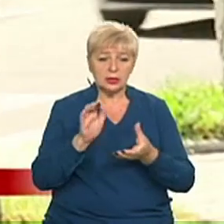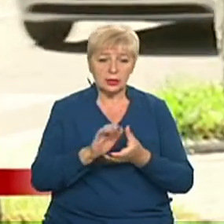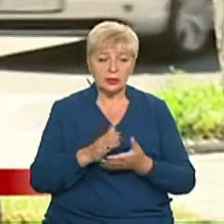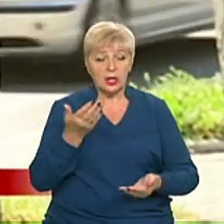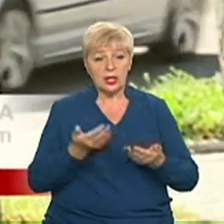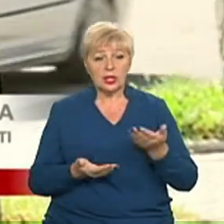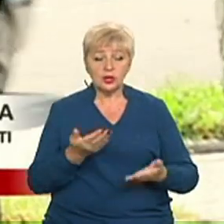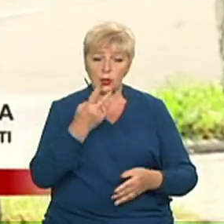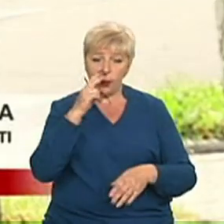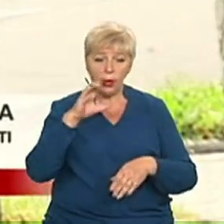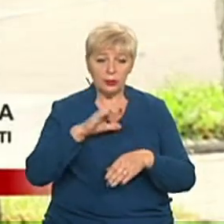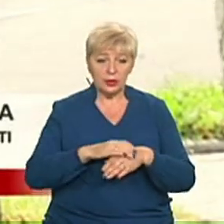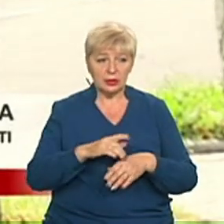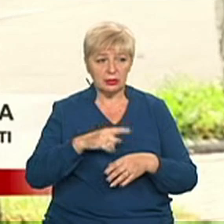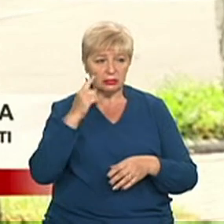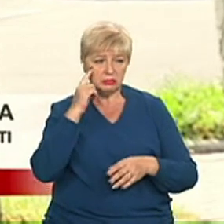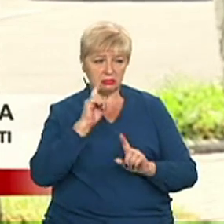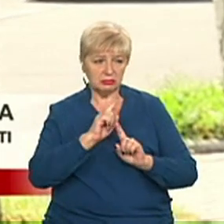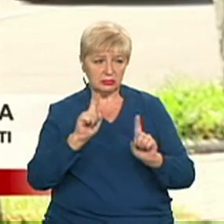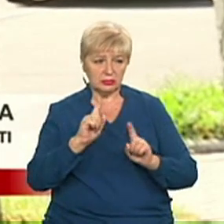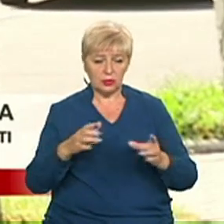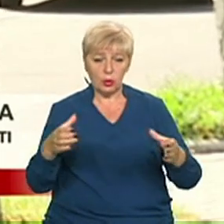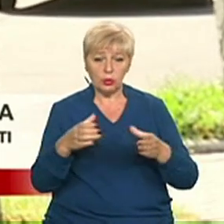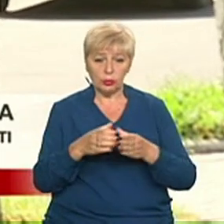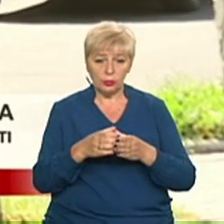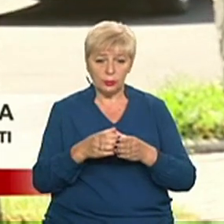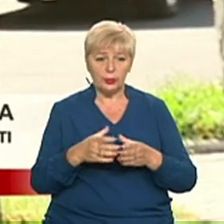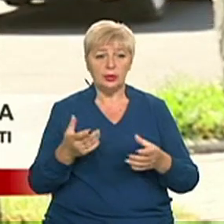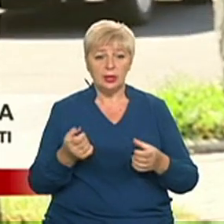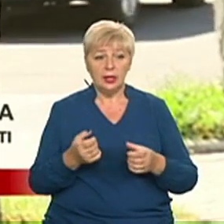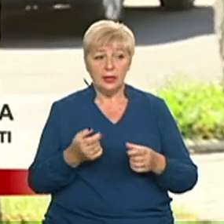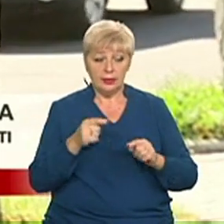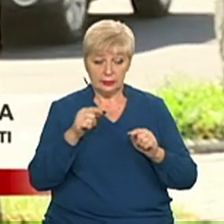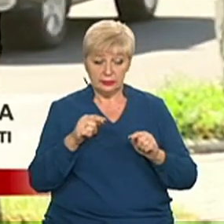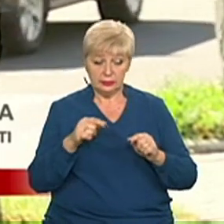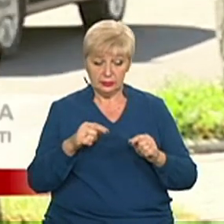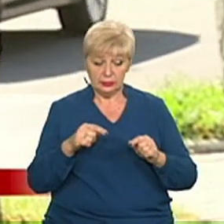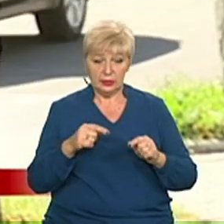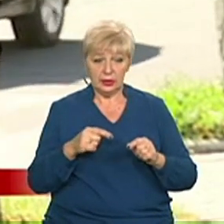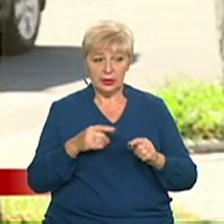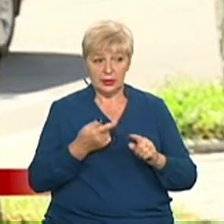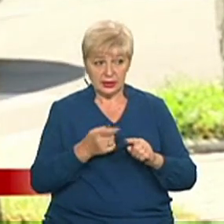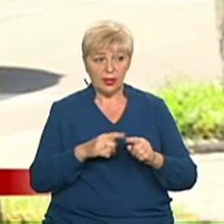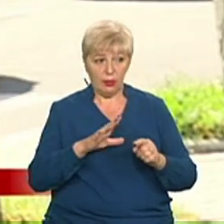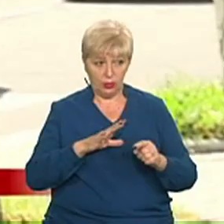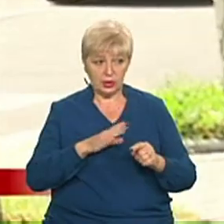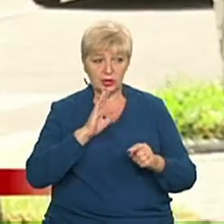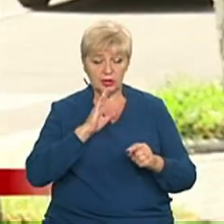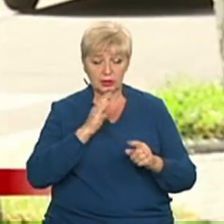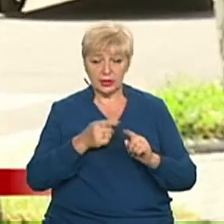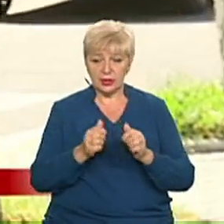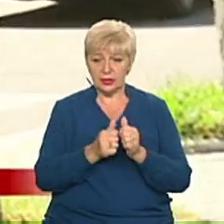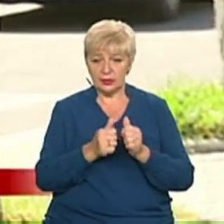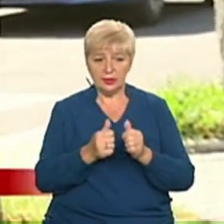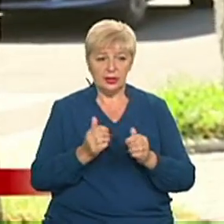ви помітили підозрілу групу, в даному випадку це були жінки, які знаходяться поблизу під'їздів або